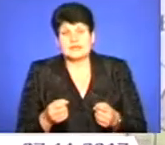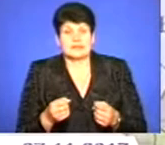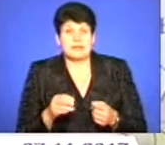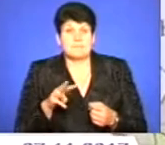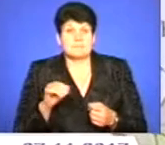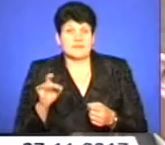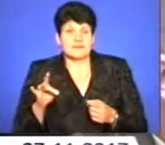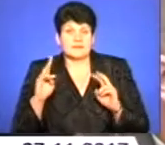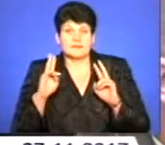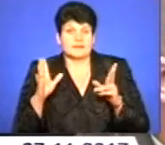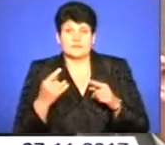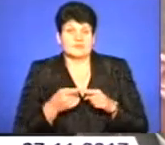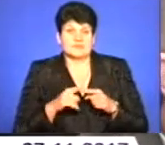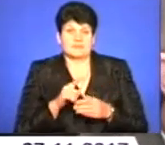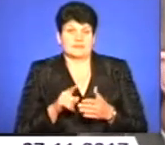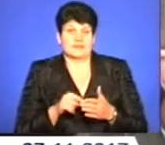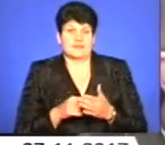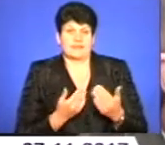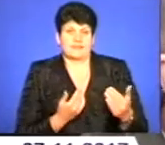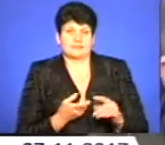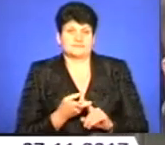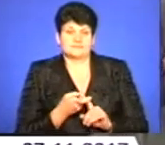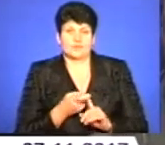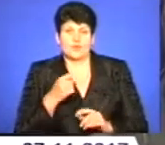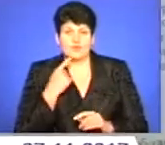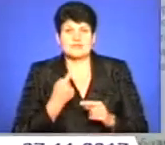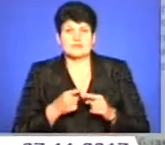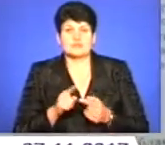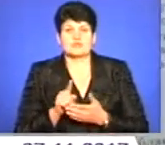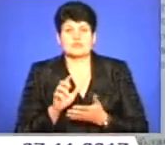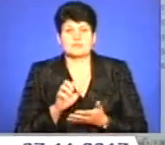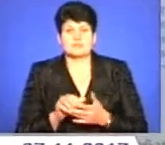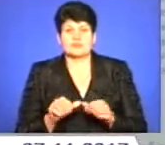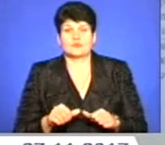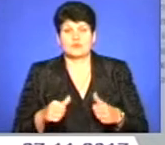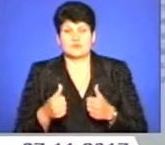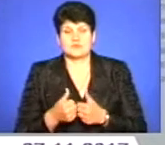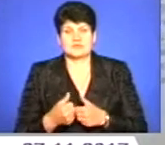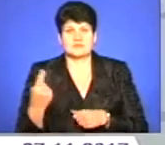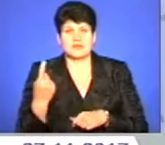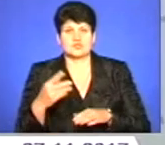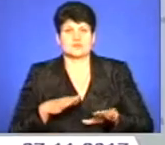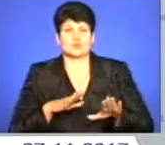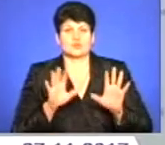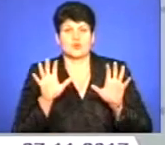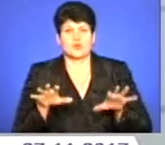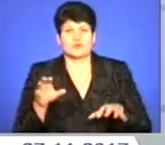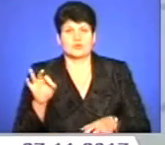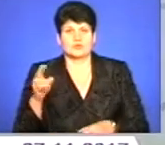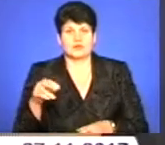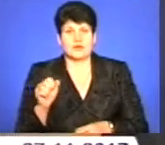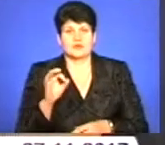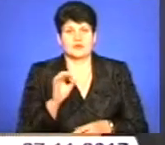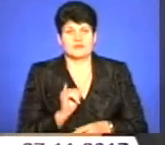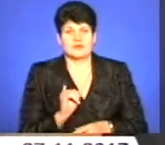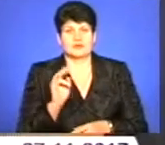знають, адже це питання не в їхній компетенції. Стверджують, цим має займатися комісія на чолі з першим заступником голови ОДА Іваном Крицаком.